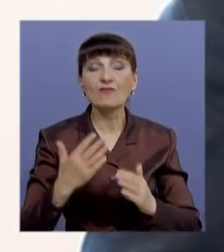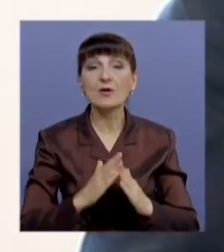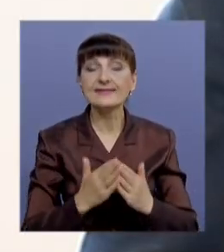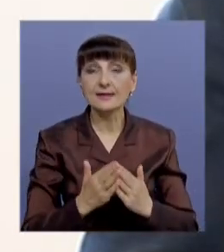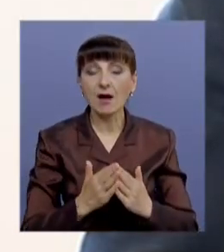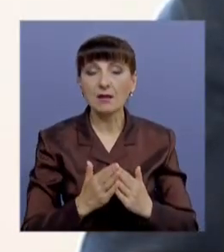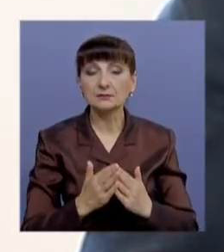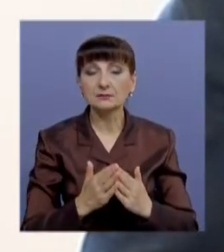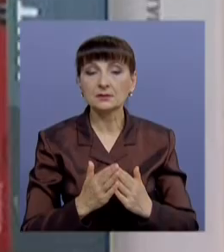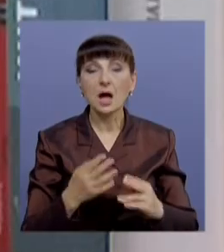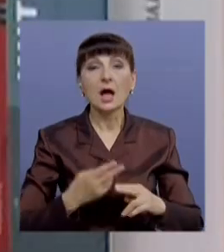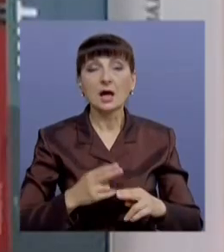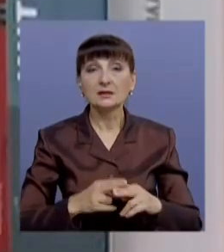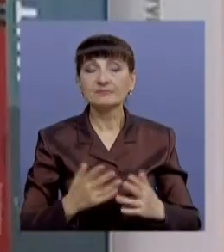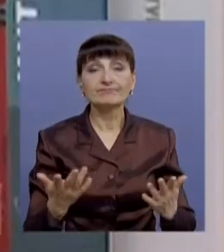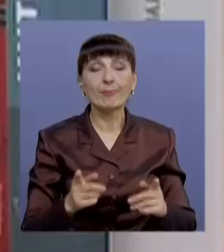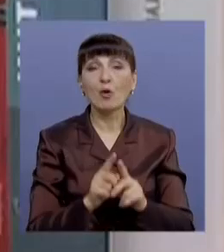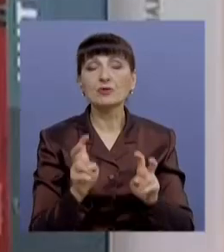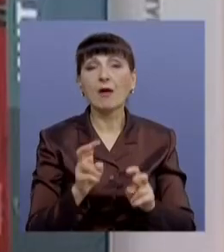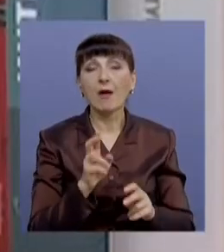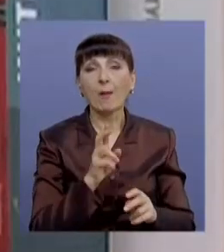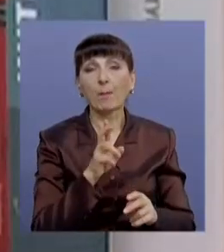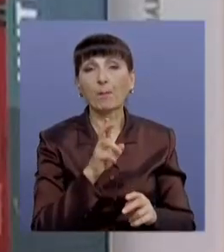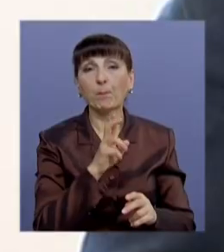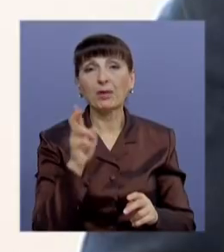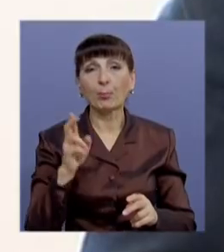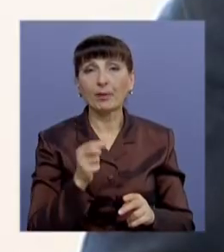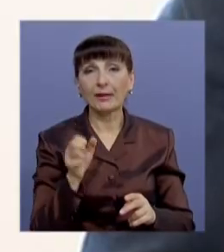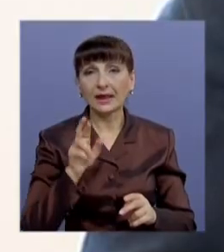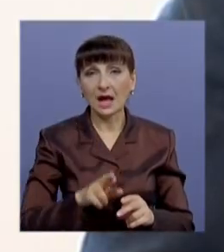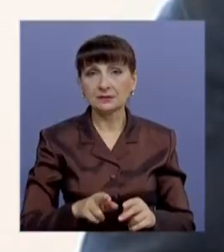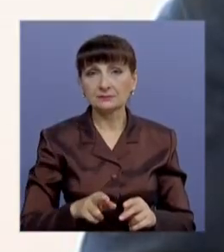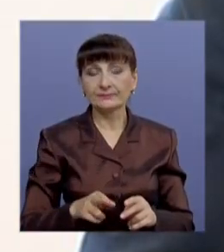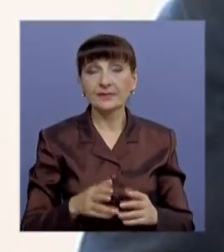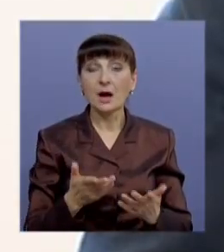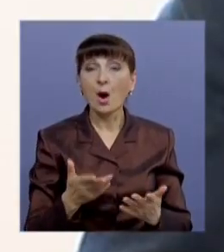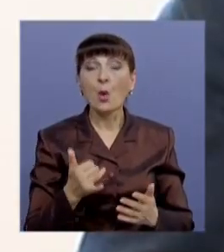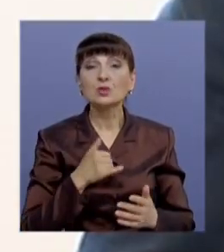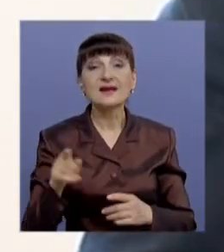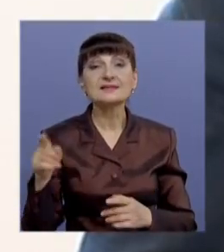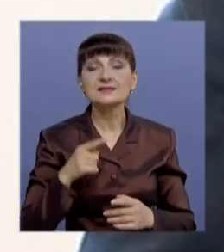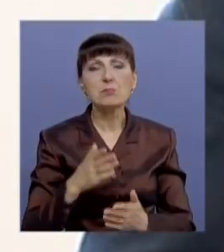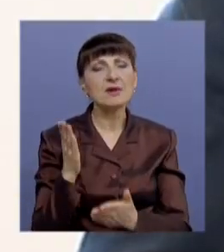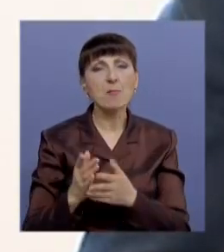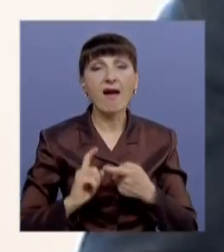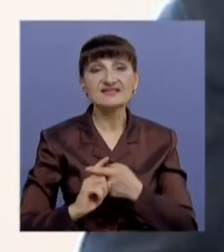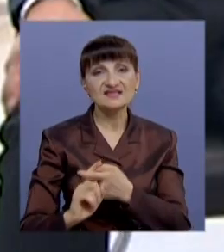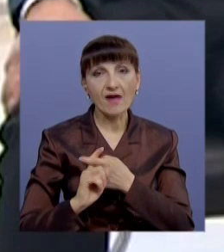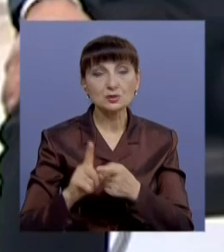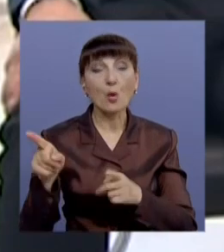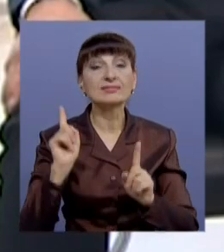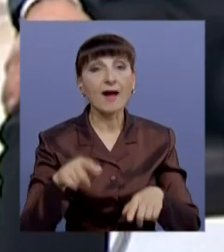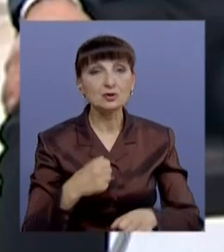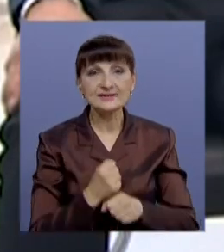это практически библия для маркетолога. Кстати, у нас с ним прямая хорошая связь. Он даже